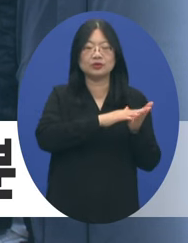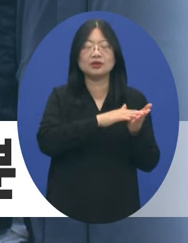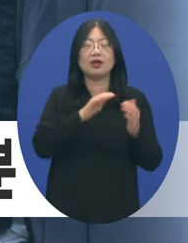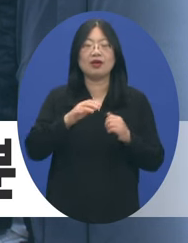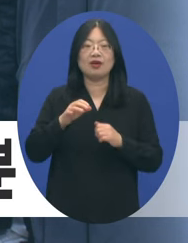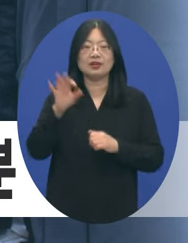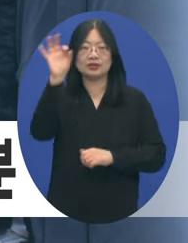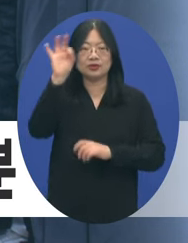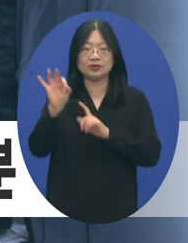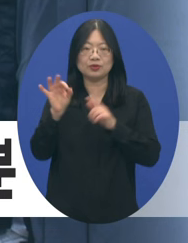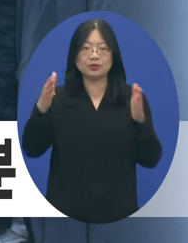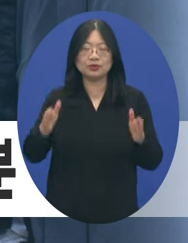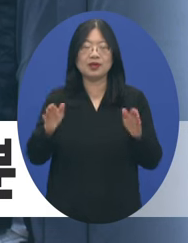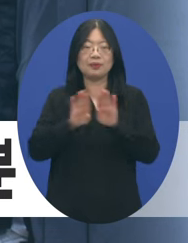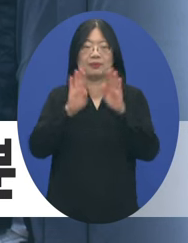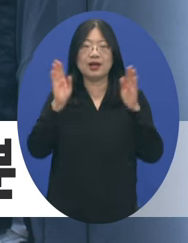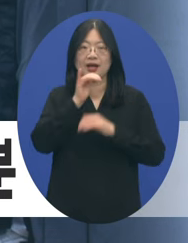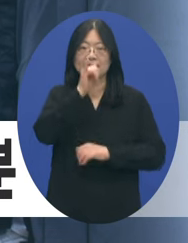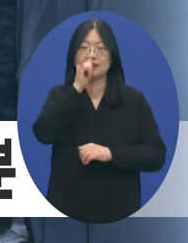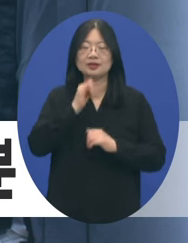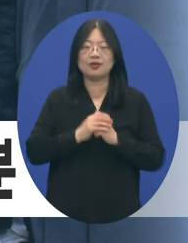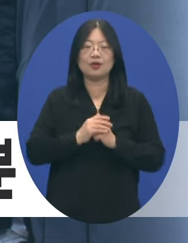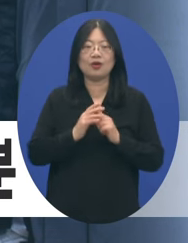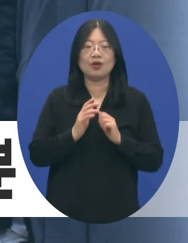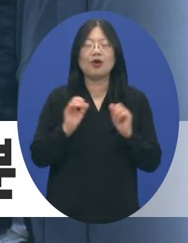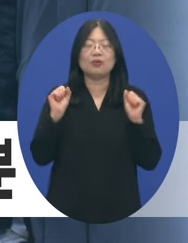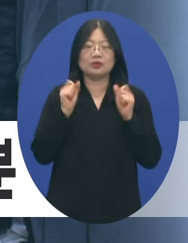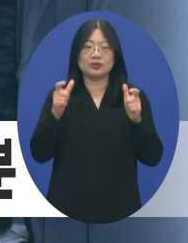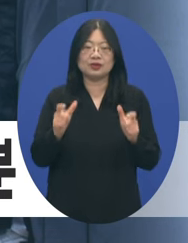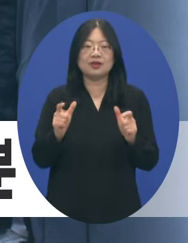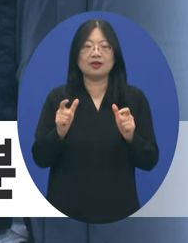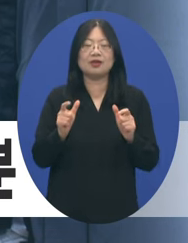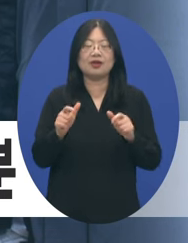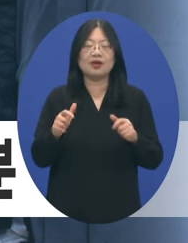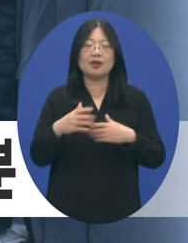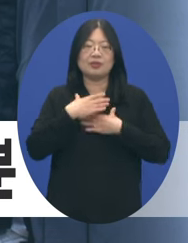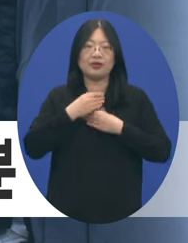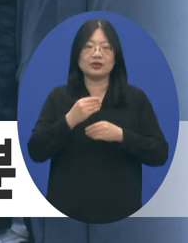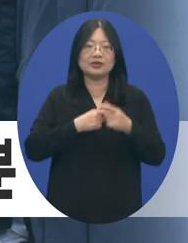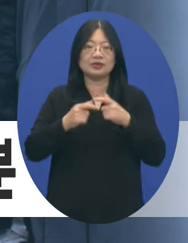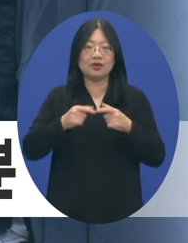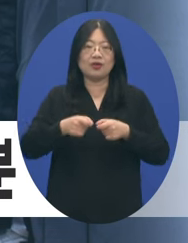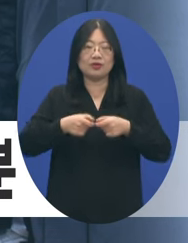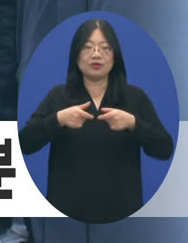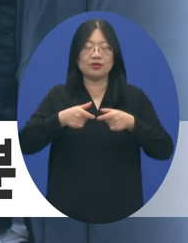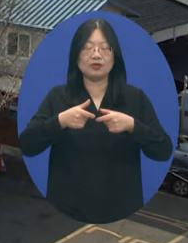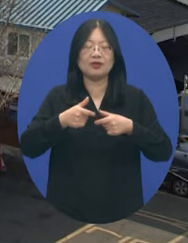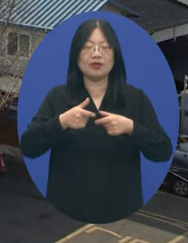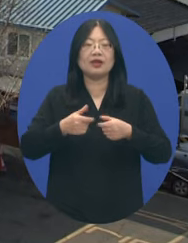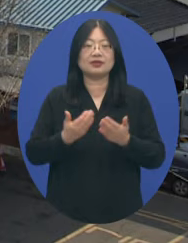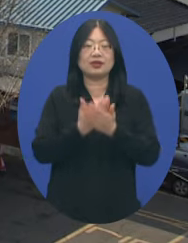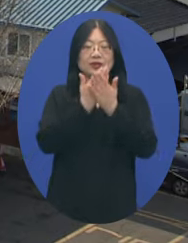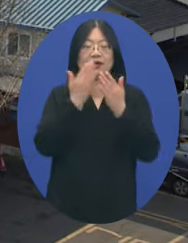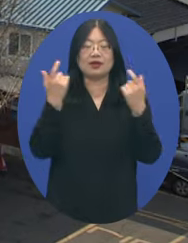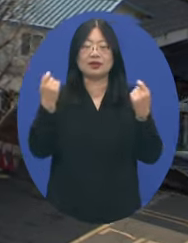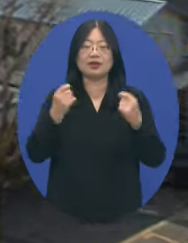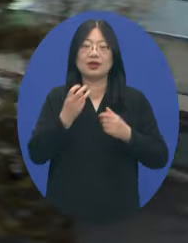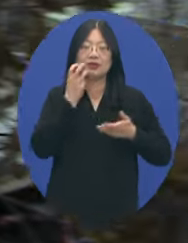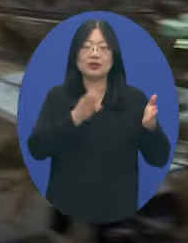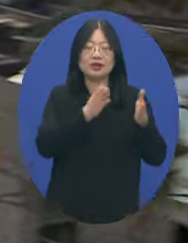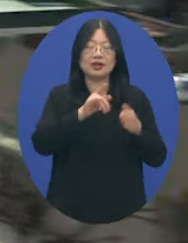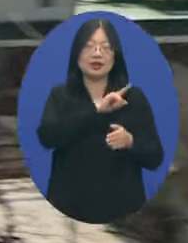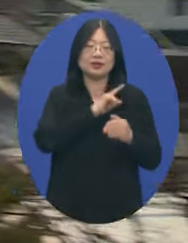구간이 개통되면서 북부 주민들의 편의가 한층 개선될 것으로 보입니다 서문영 기자입니다